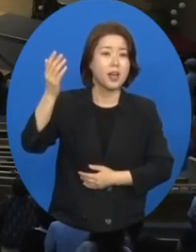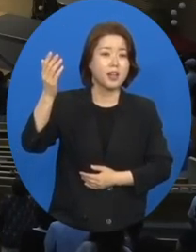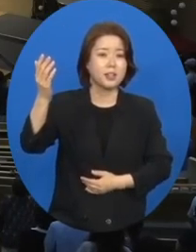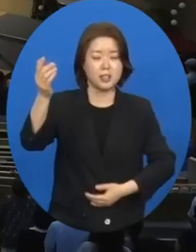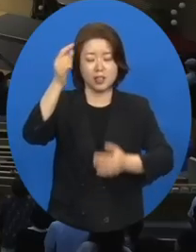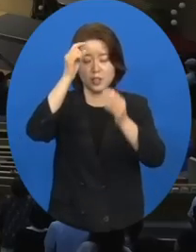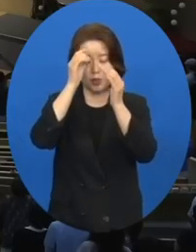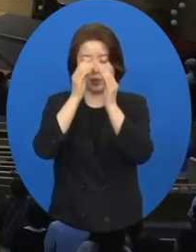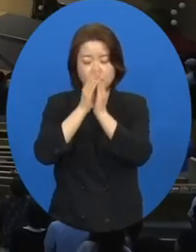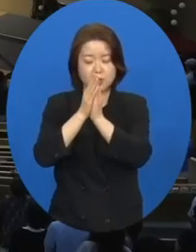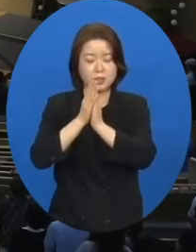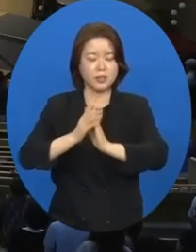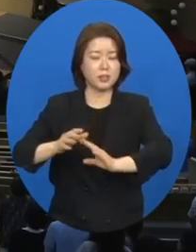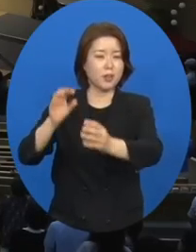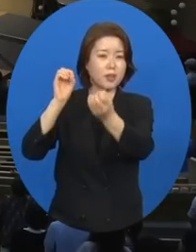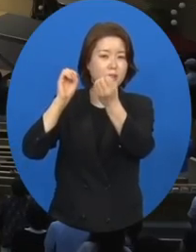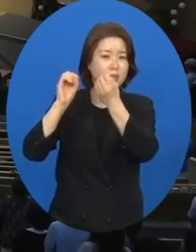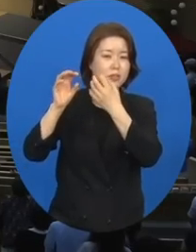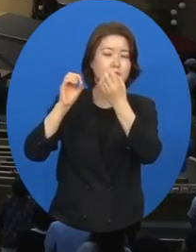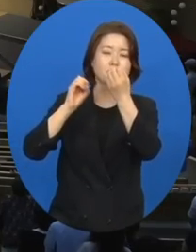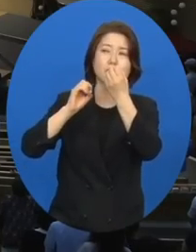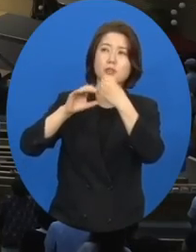love to